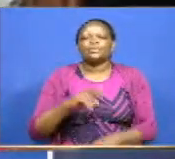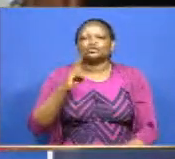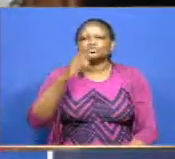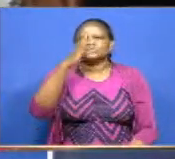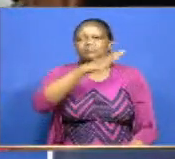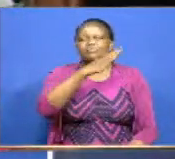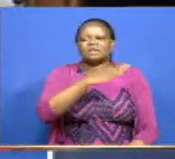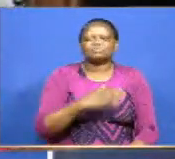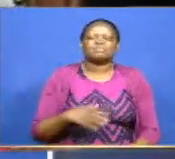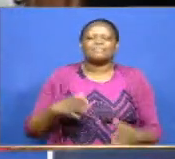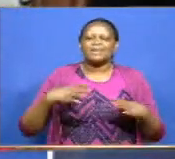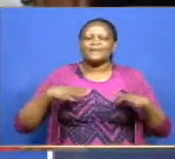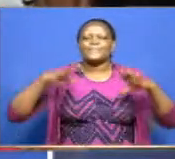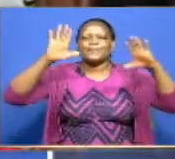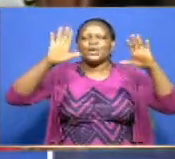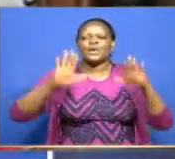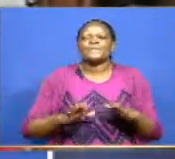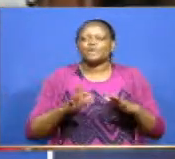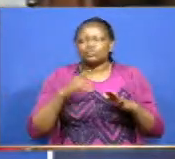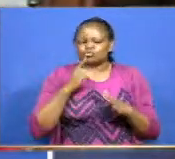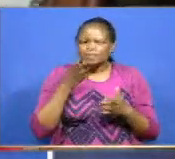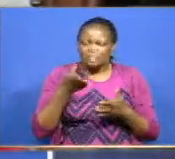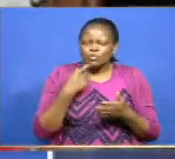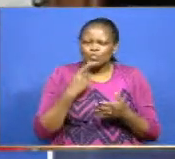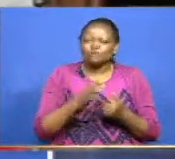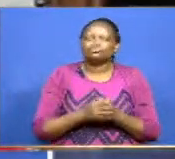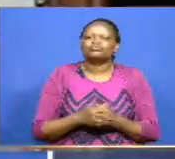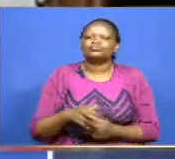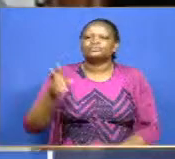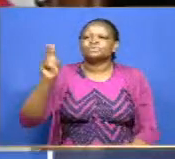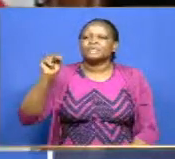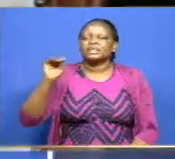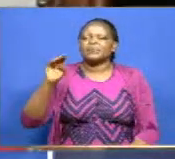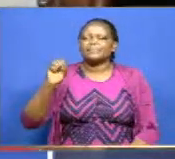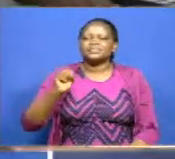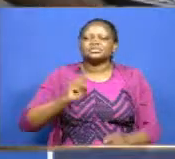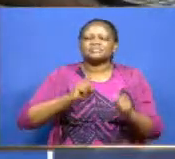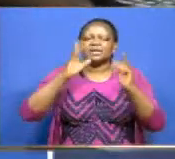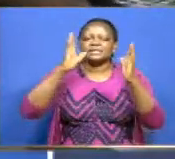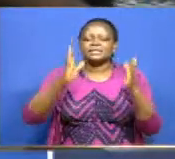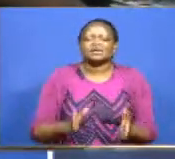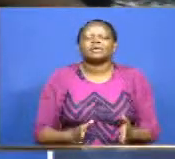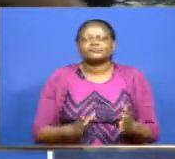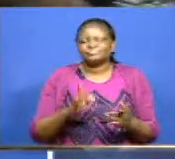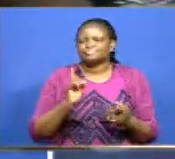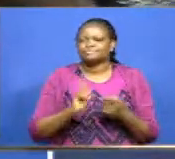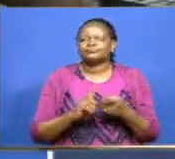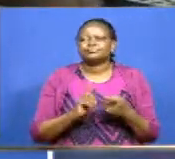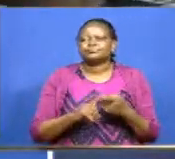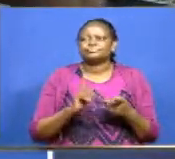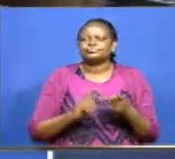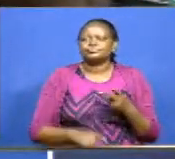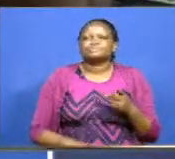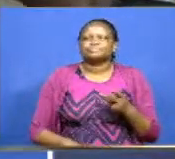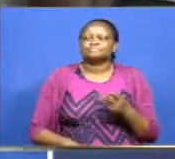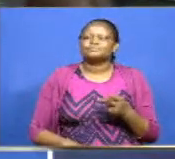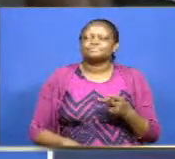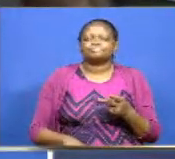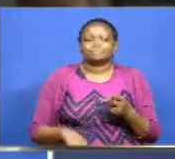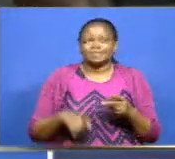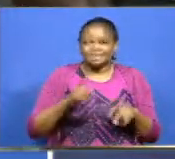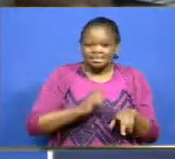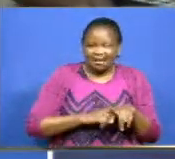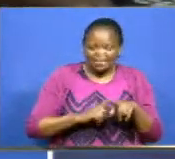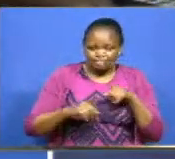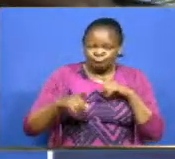Miongoni mwa watu mashuhuri waliokuwepo ni mkurugenzi wa huduma za jiji la Nairobi, Jenerali Mohamed Badi. Katika hotuba yake ya